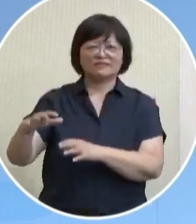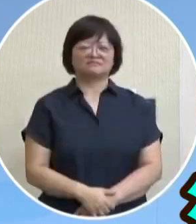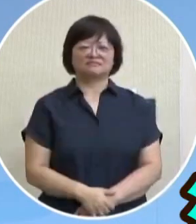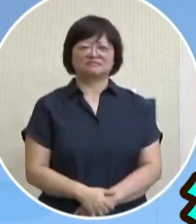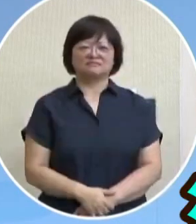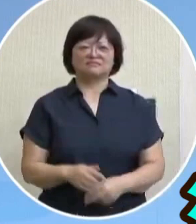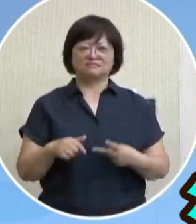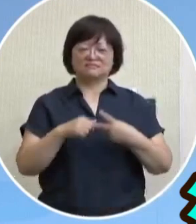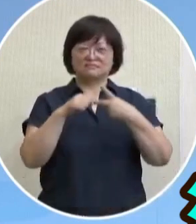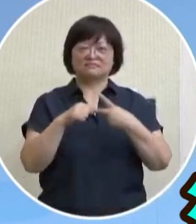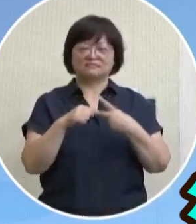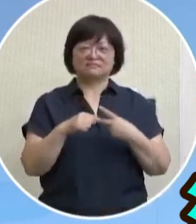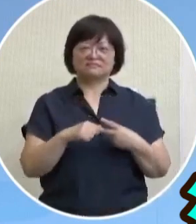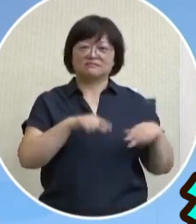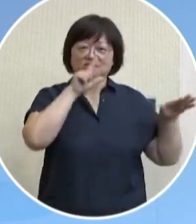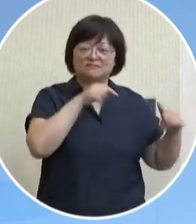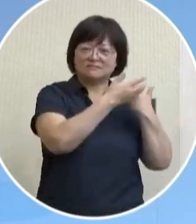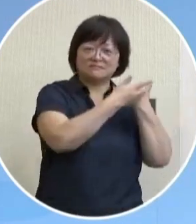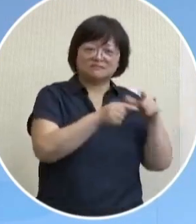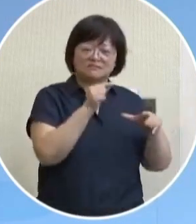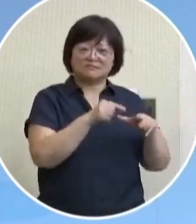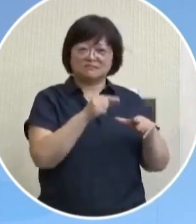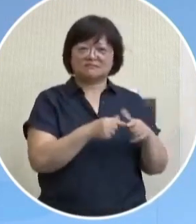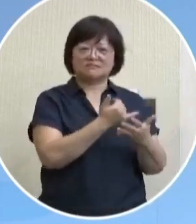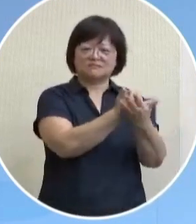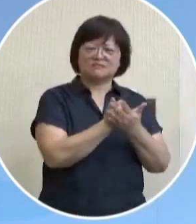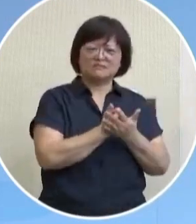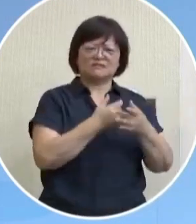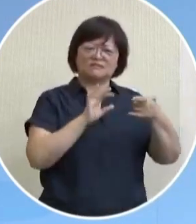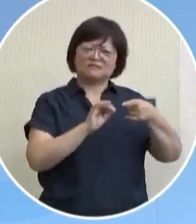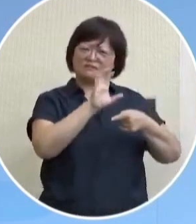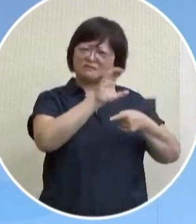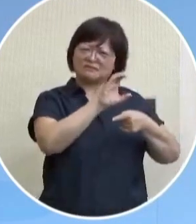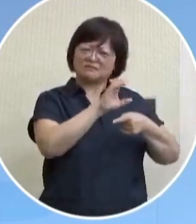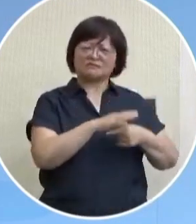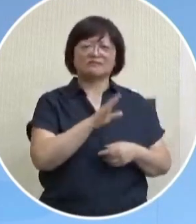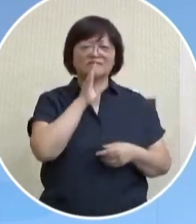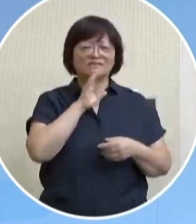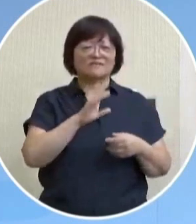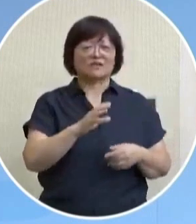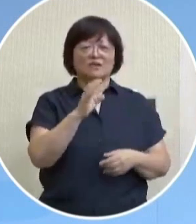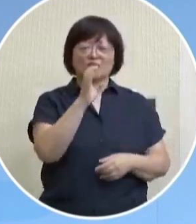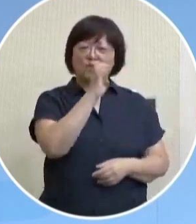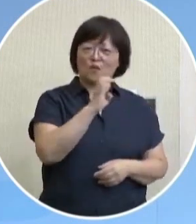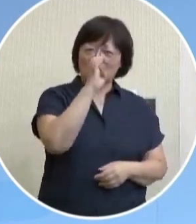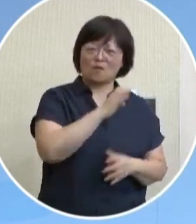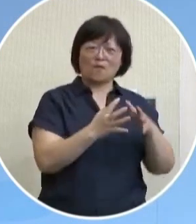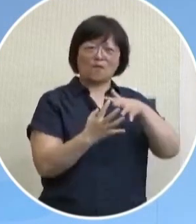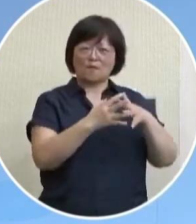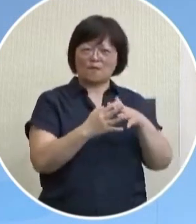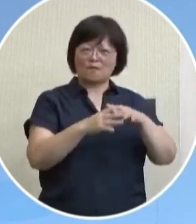投资？鸿海公司所有的客户几乎99%都是欧美世界最重要的客